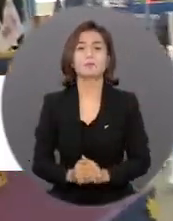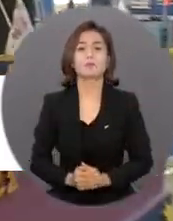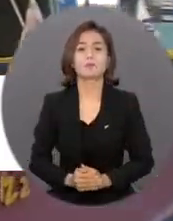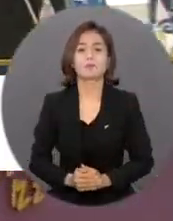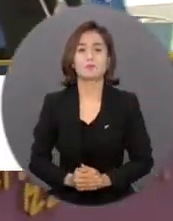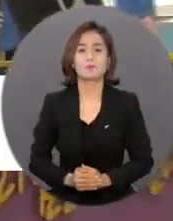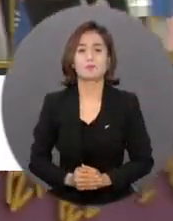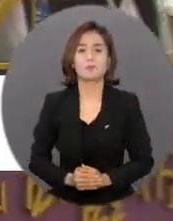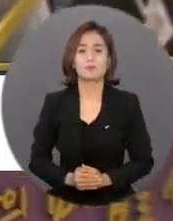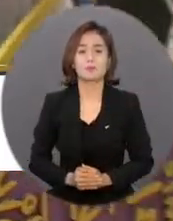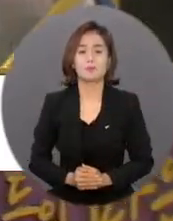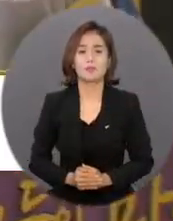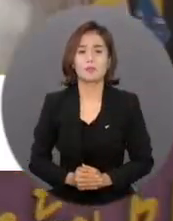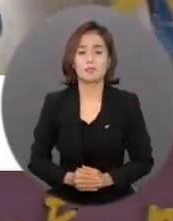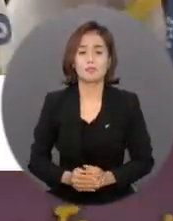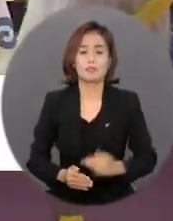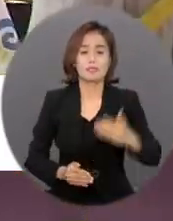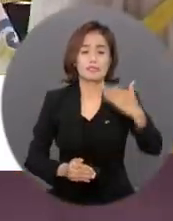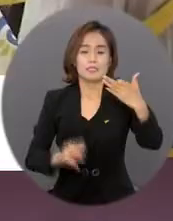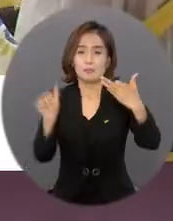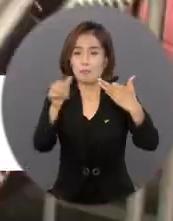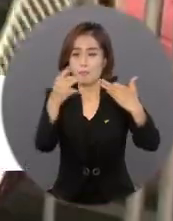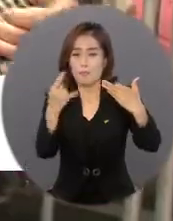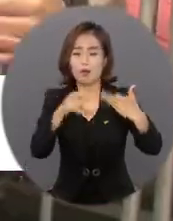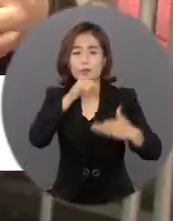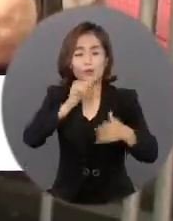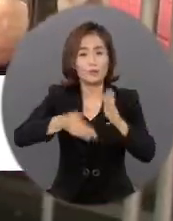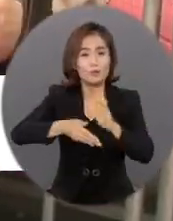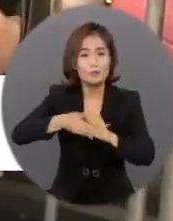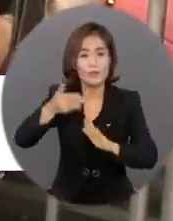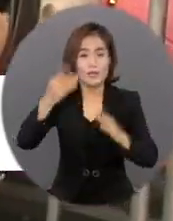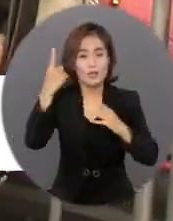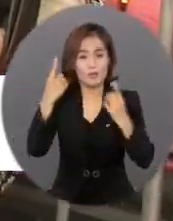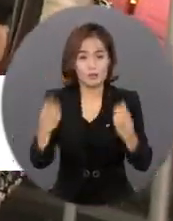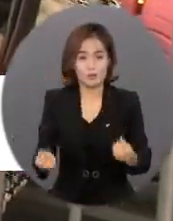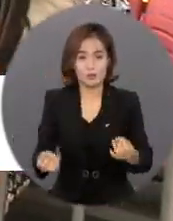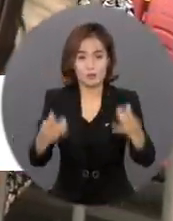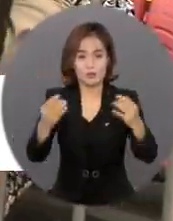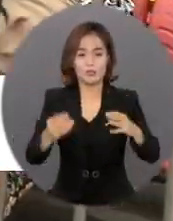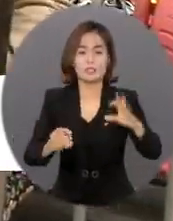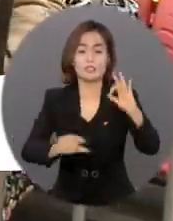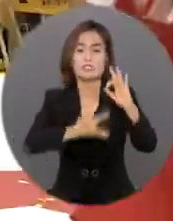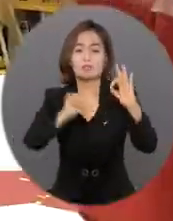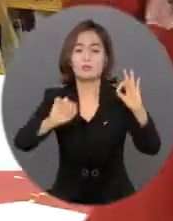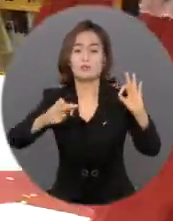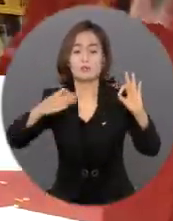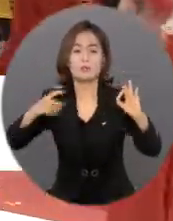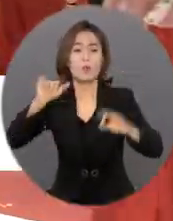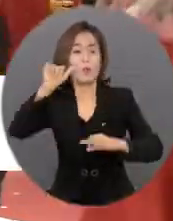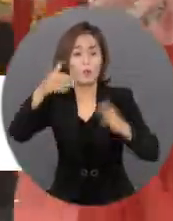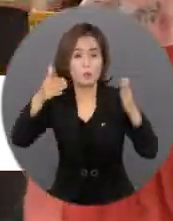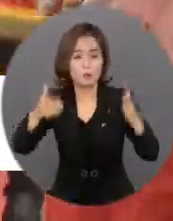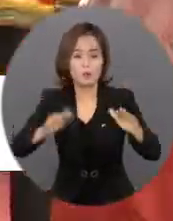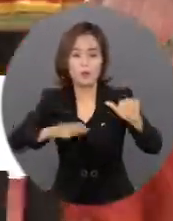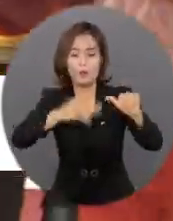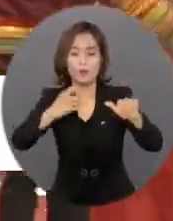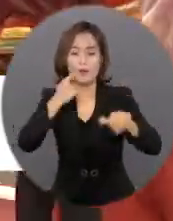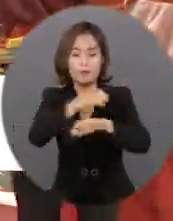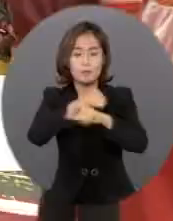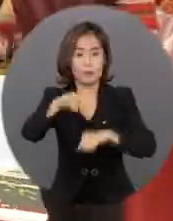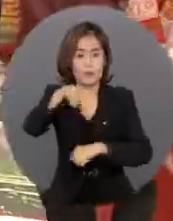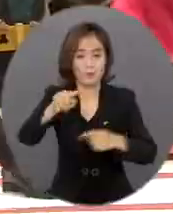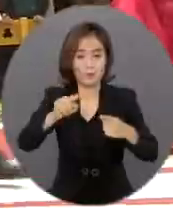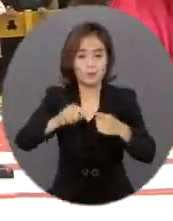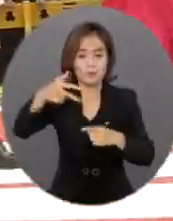밝혔습니다. 18회째를 맞는 추억의 춘장 축제는 오는 11월 3일부터 닷새 동안 5.18